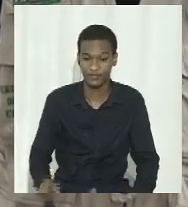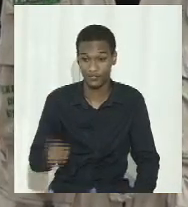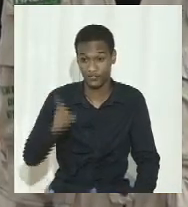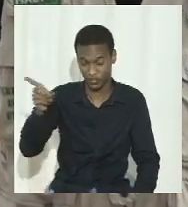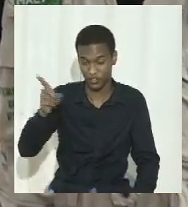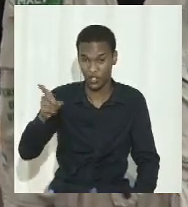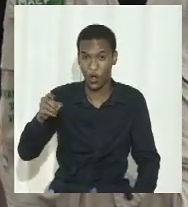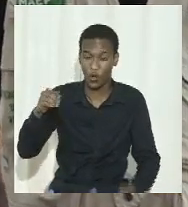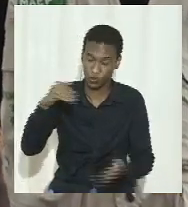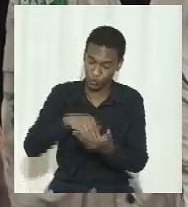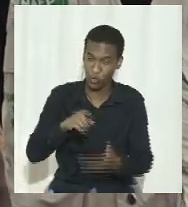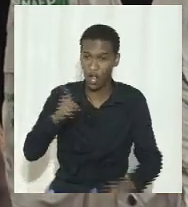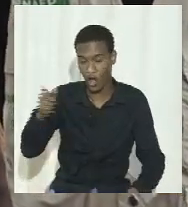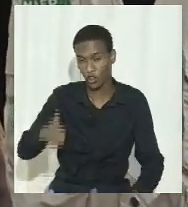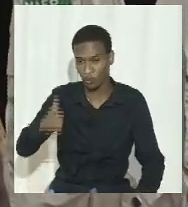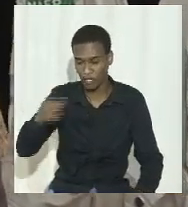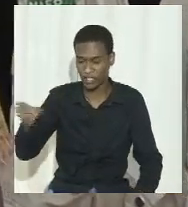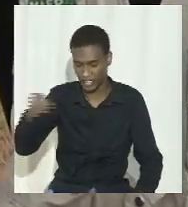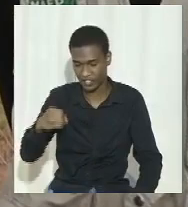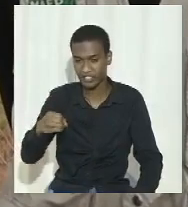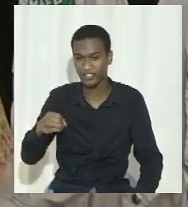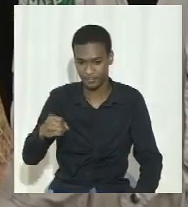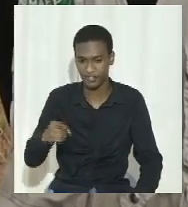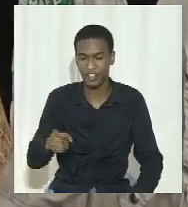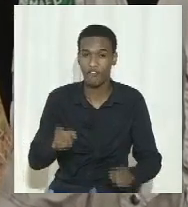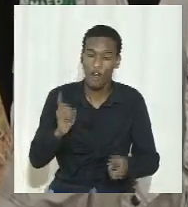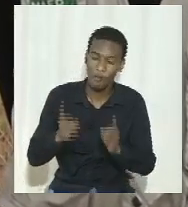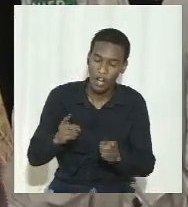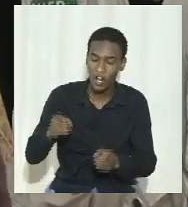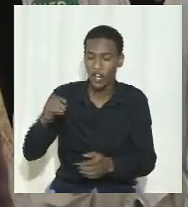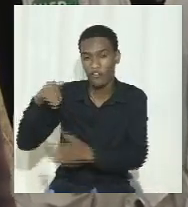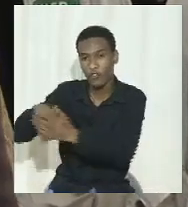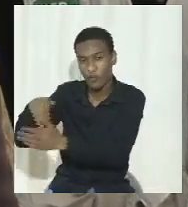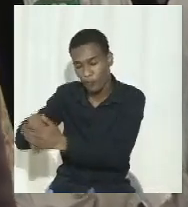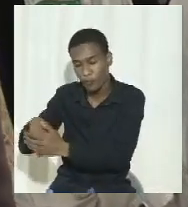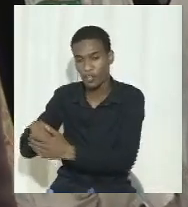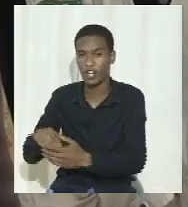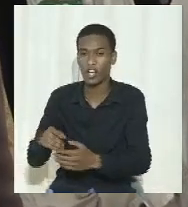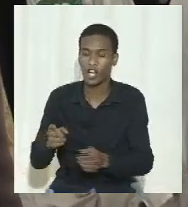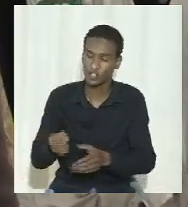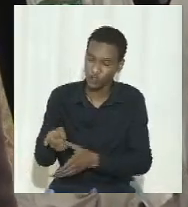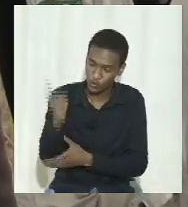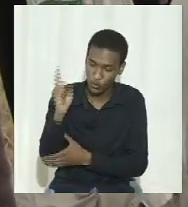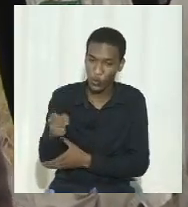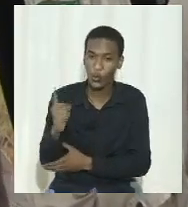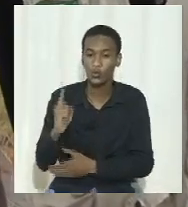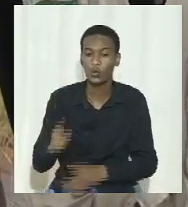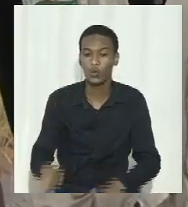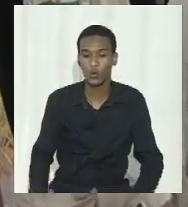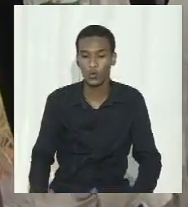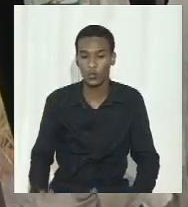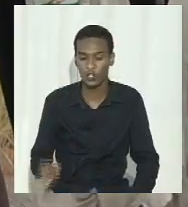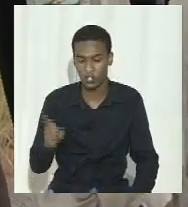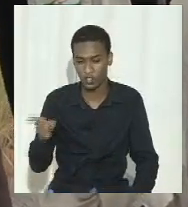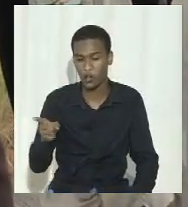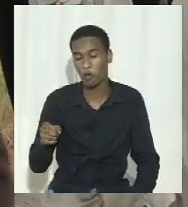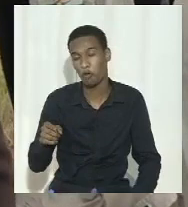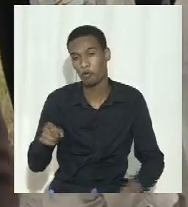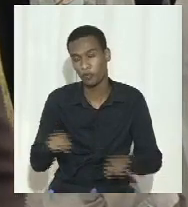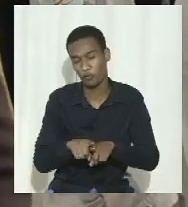amin'ny alalan'ny ivotoerana famongorana valala mametraka ny ekipa rehetra mba hiadiantsika